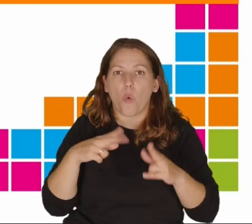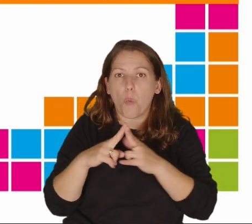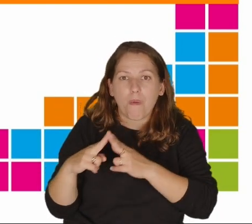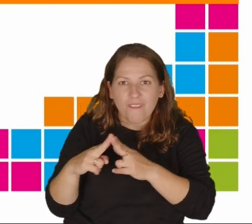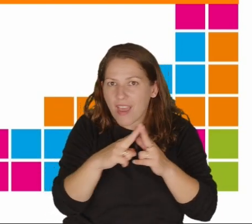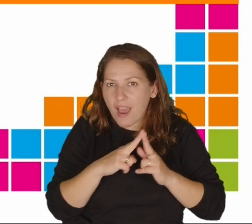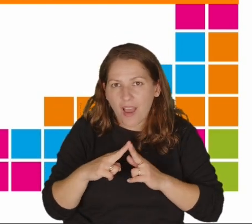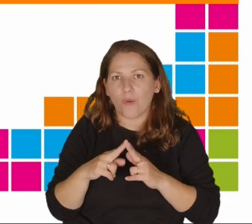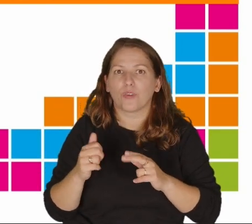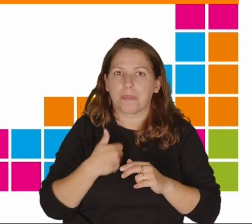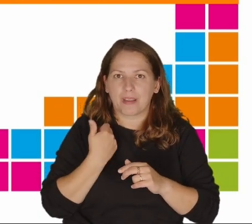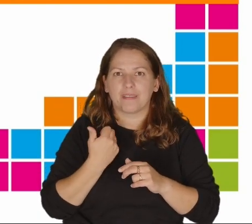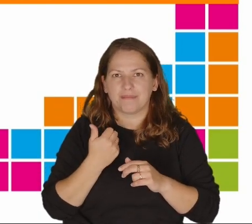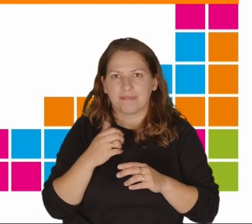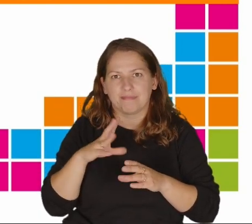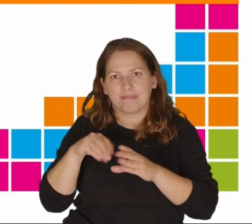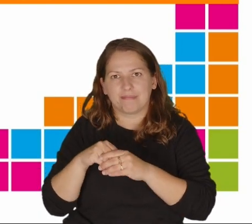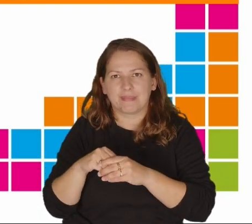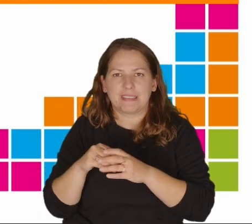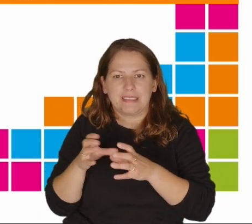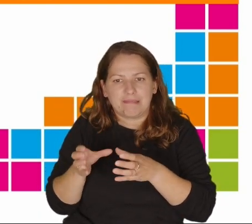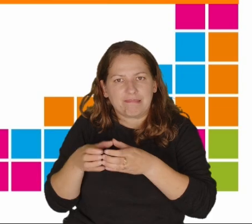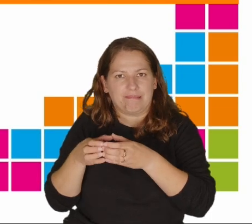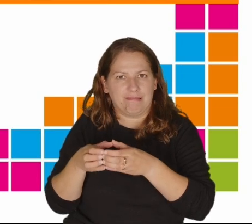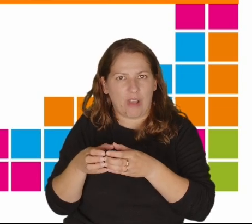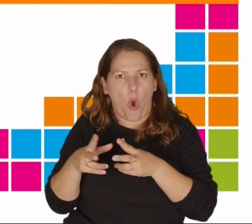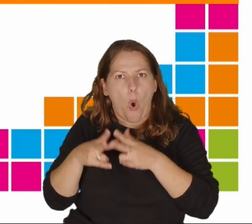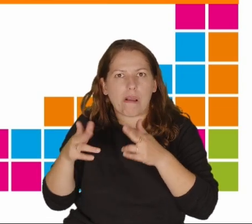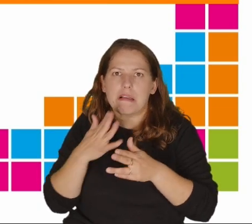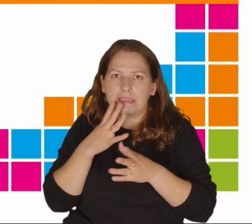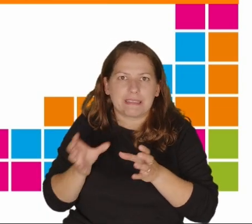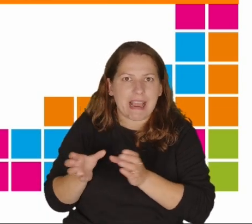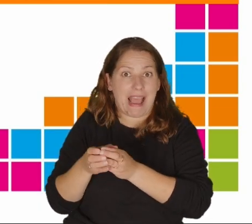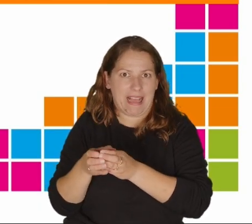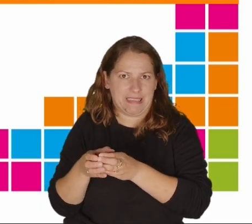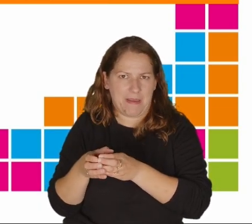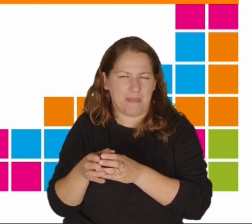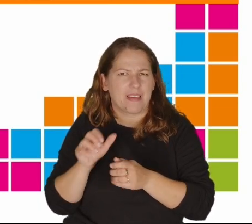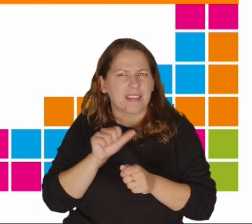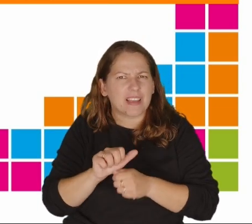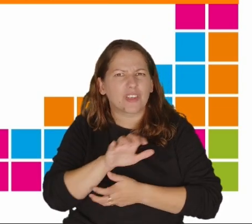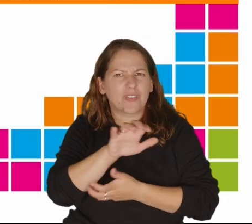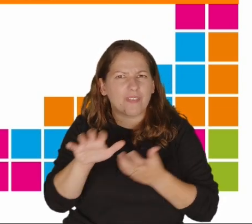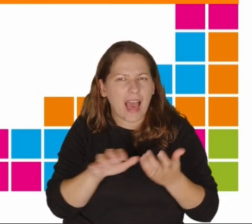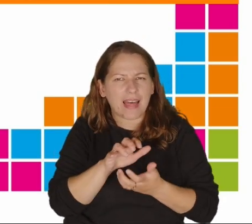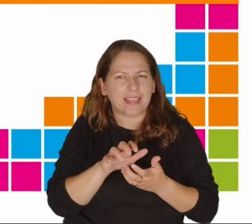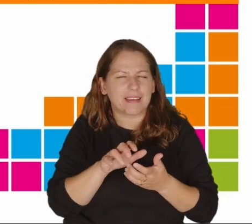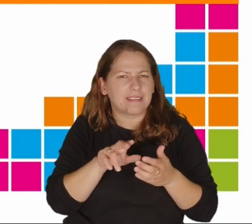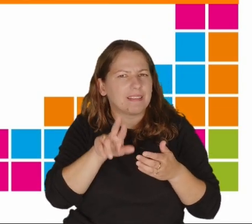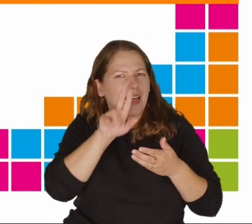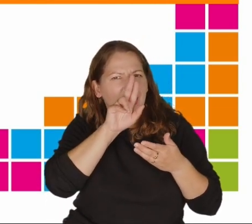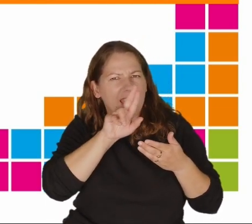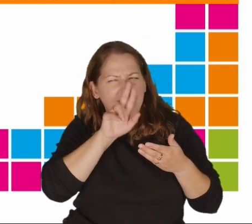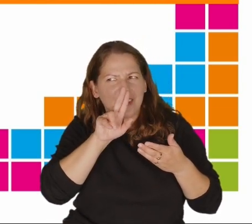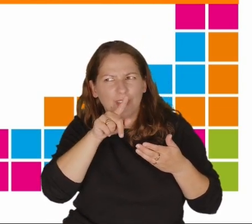ze sobą, żeby być hospitalizowane w jakimś okresie, że jest świat za zasłoną,